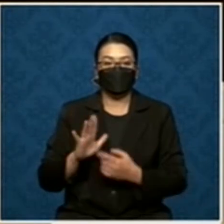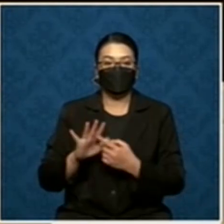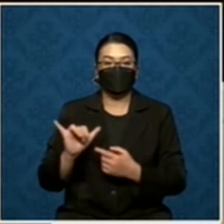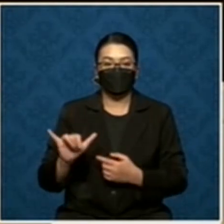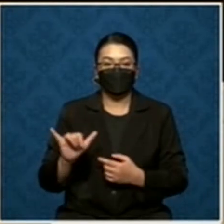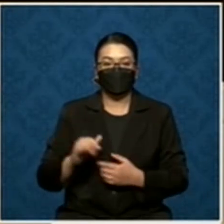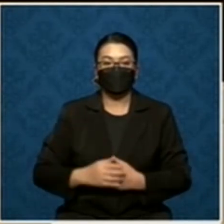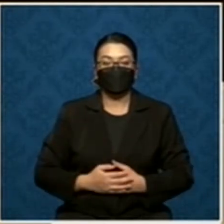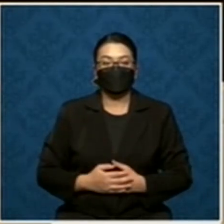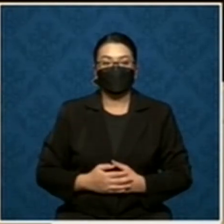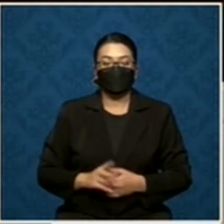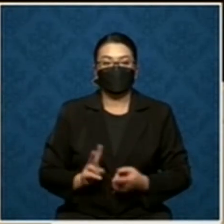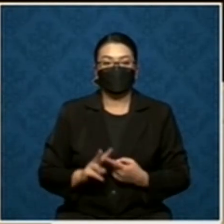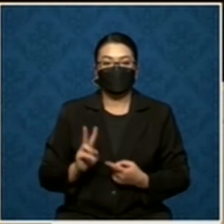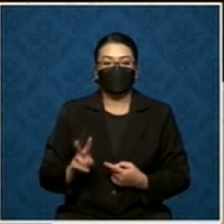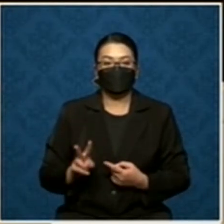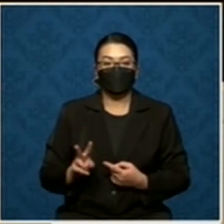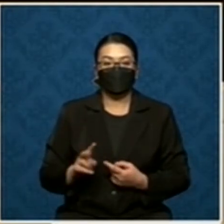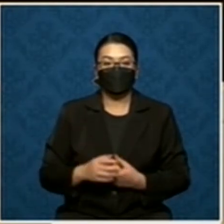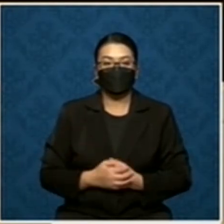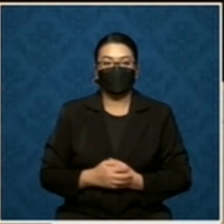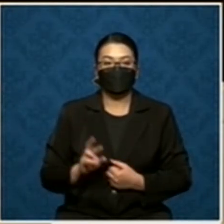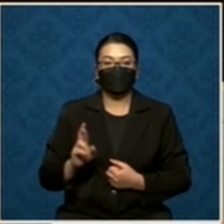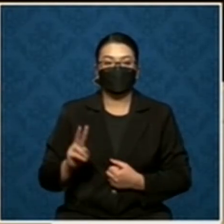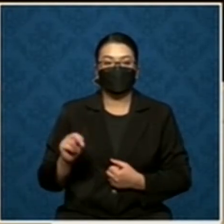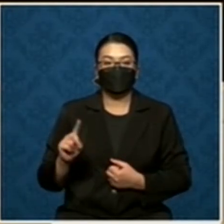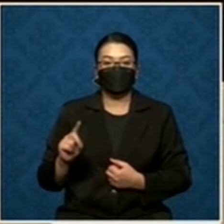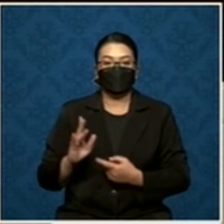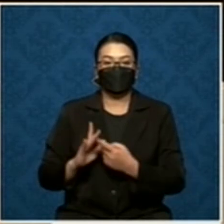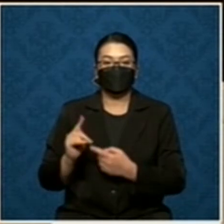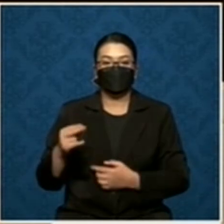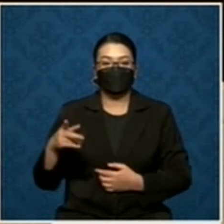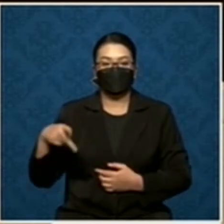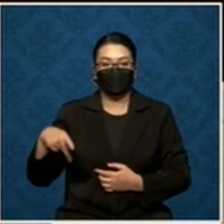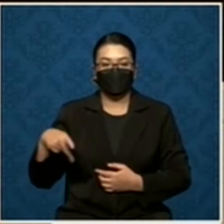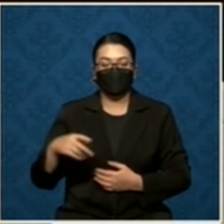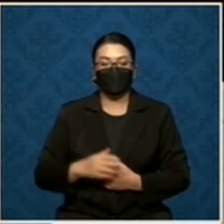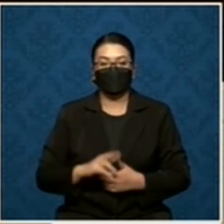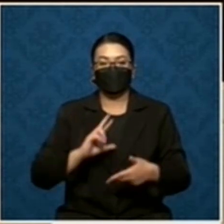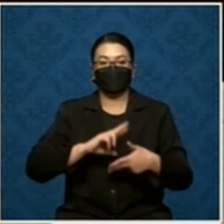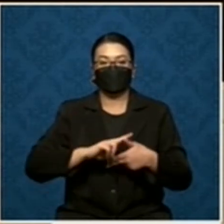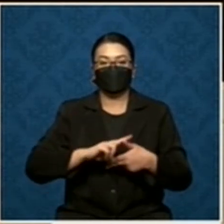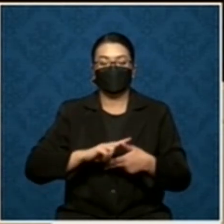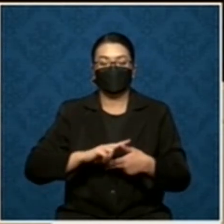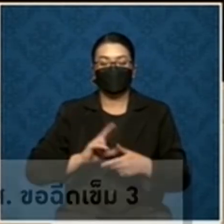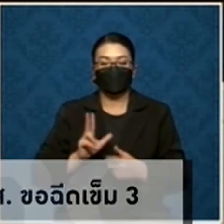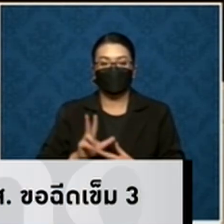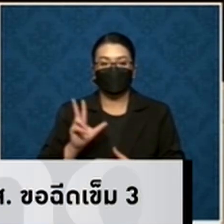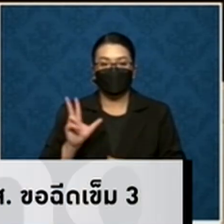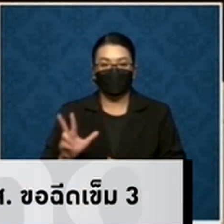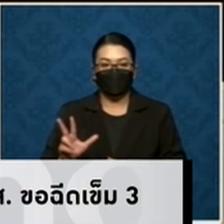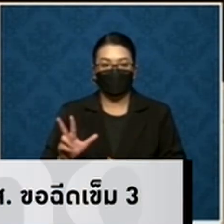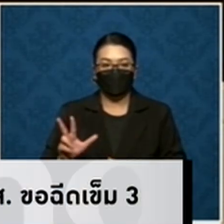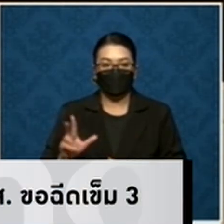สมาชิกรัฐสภาเลยนะคะ เท่าที่ผมทราบเข็ม3นี่เป็นสว.ไม่ใช่เหรอฮะ เพียงแค่มีการพูดว่าหมอชนน่านพูดว่าควรกระ